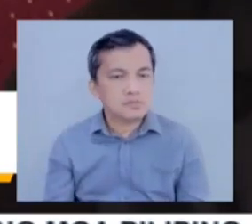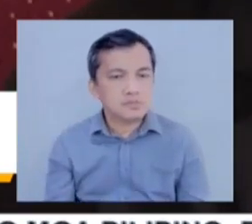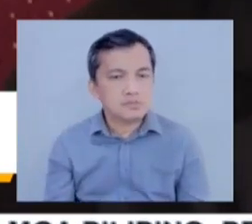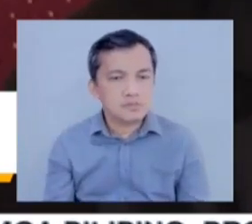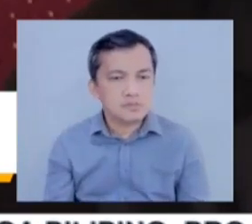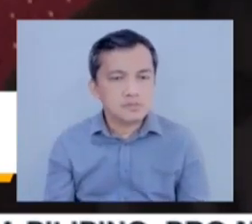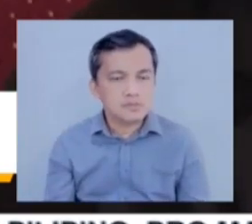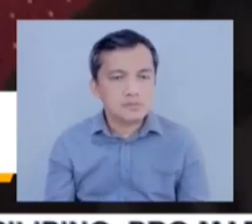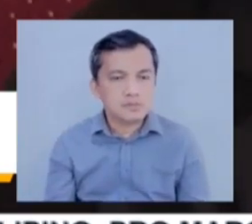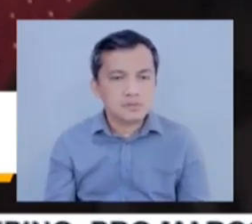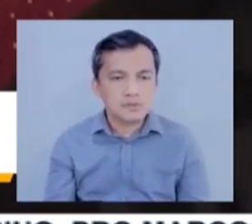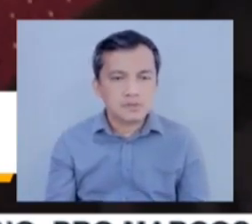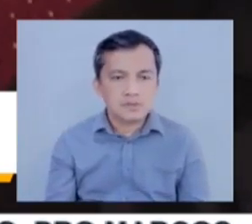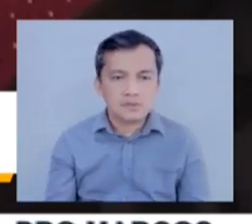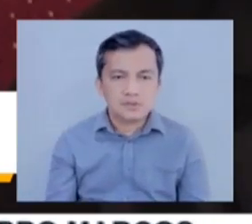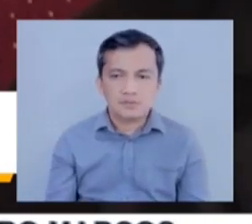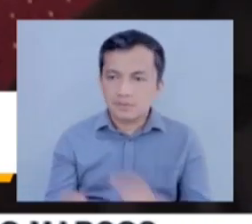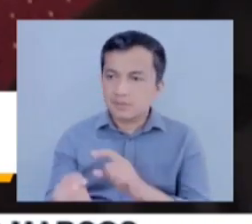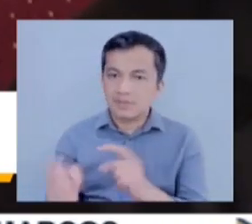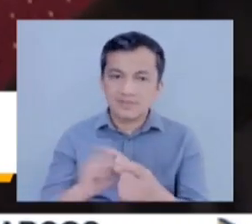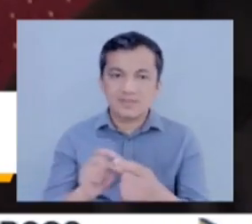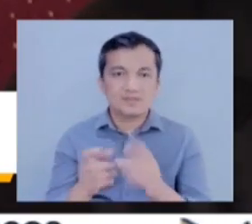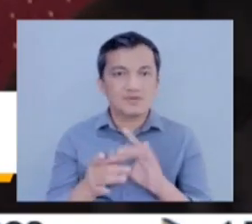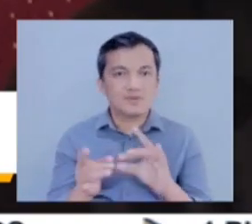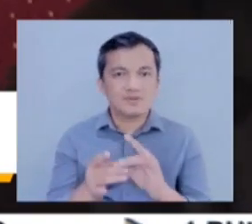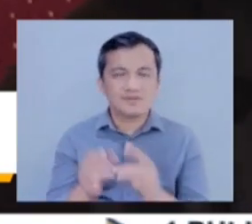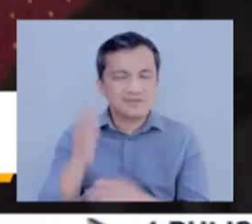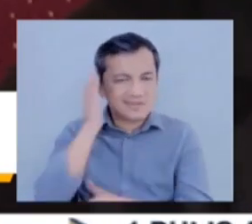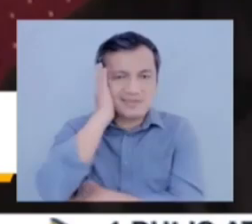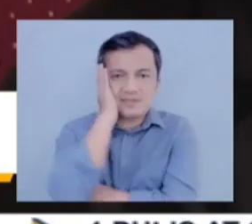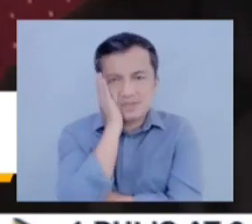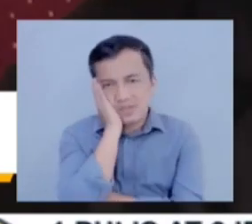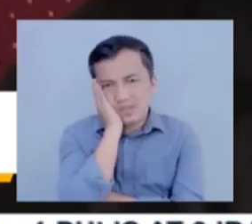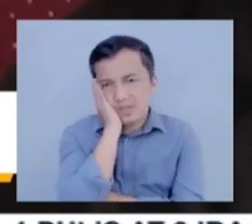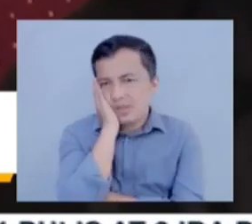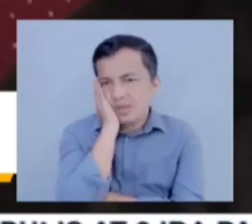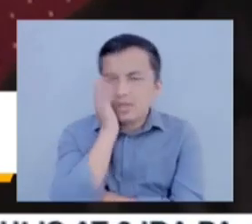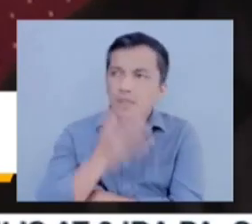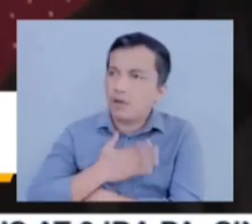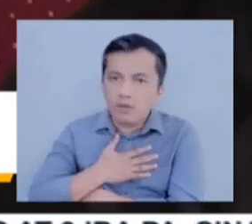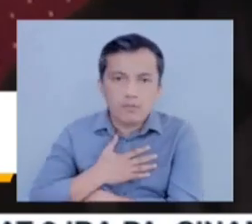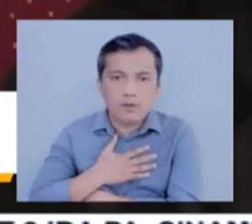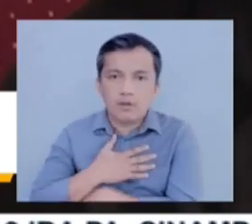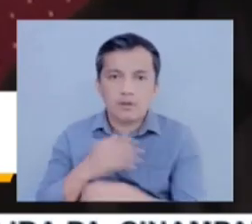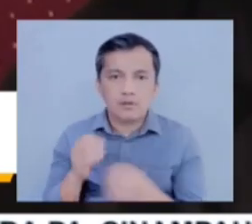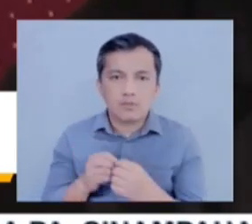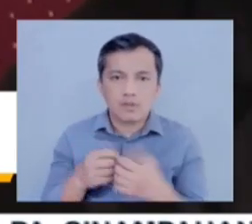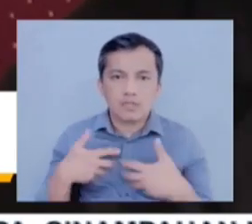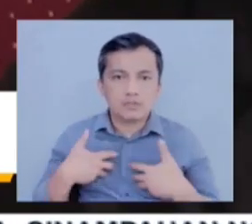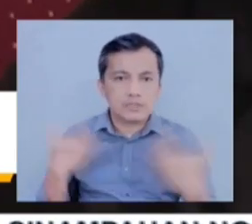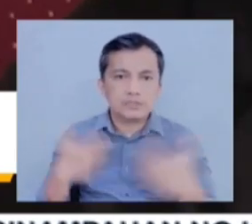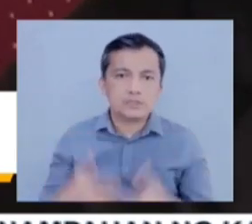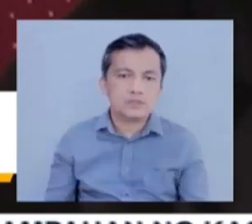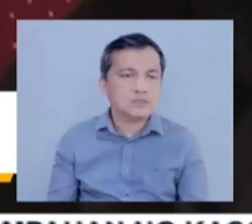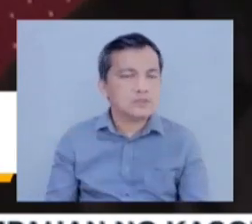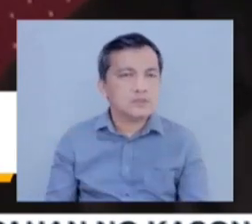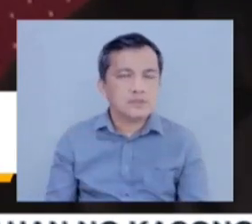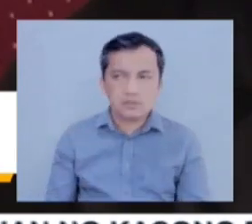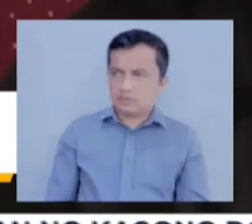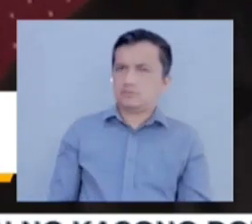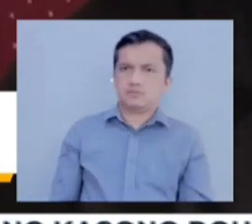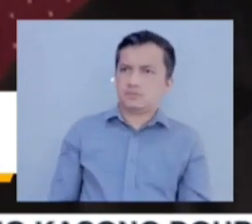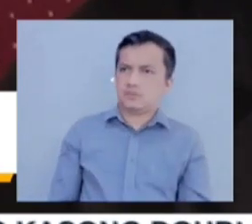parang chine-change yung storyline. So, doon po ako pa mas lalong nainis, syempre, kasi para sa